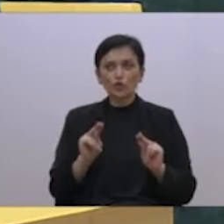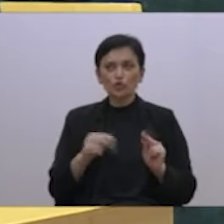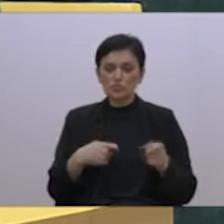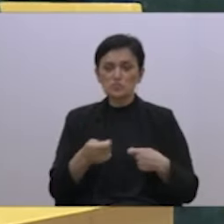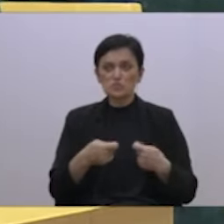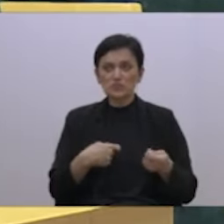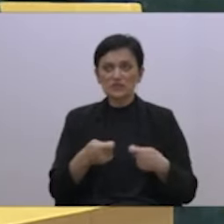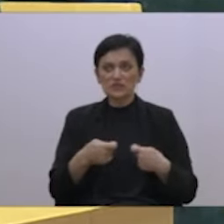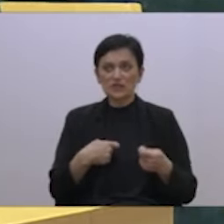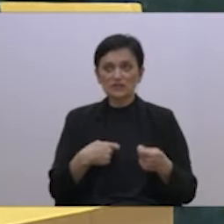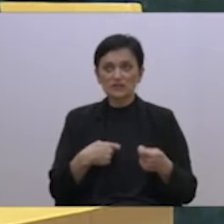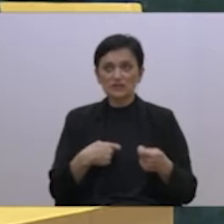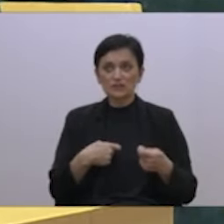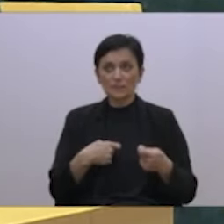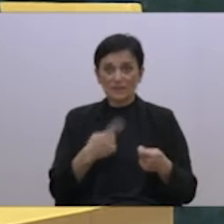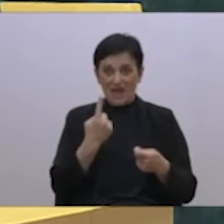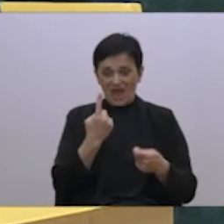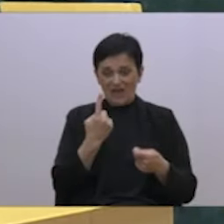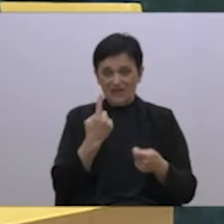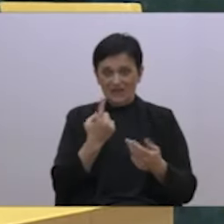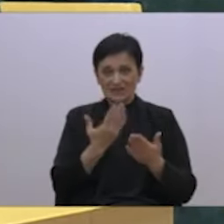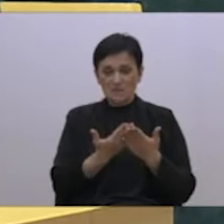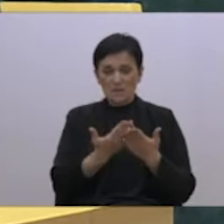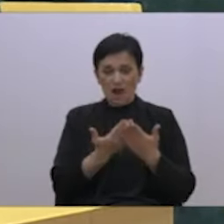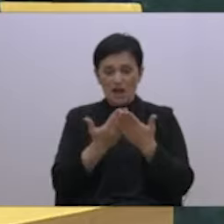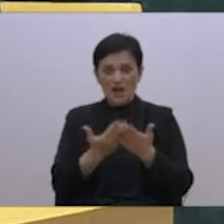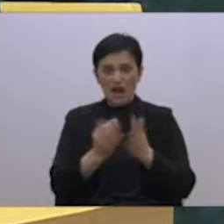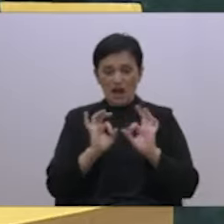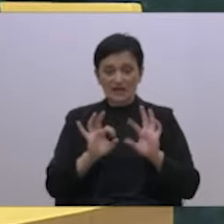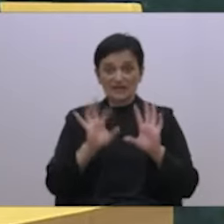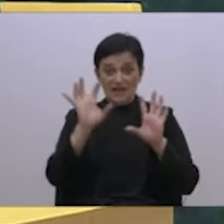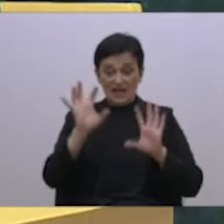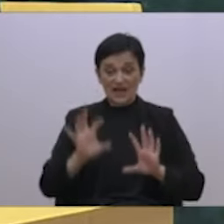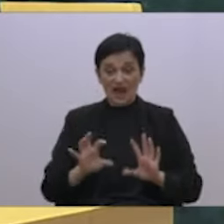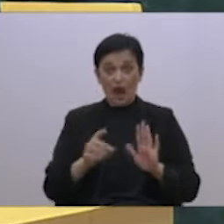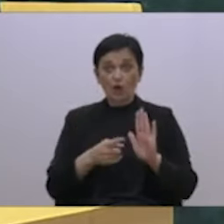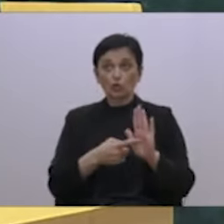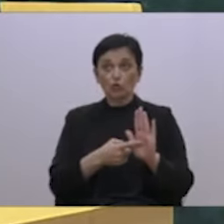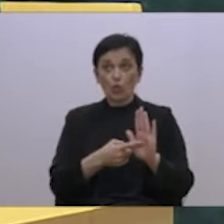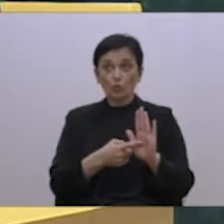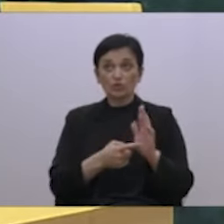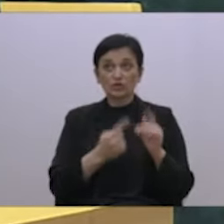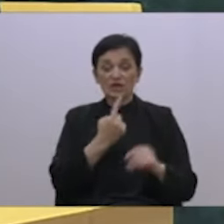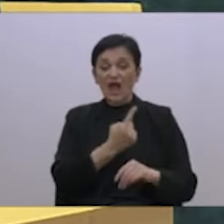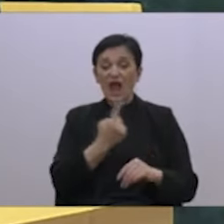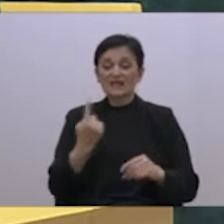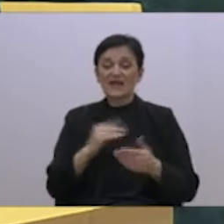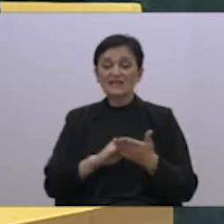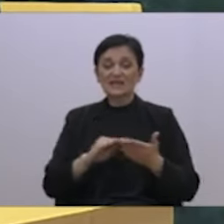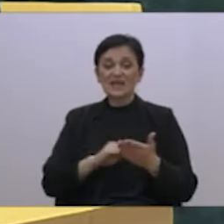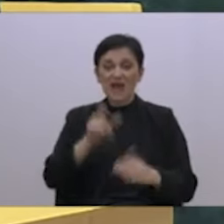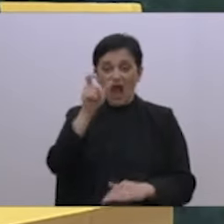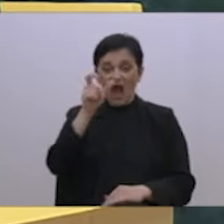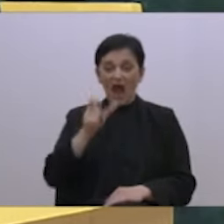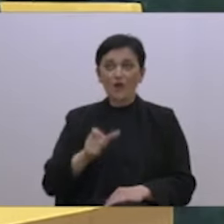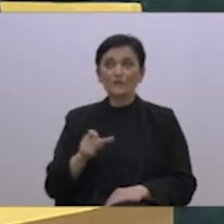ბიზნესს. მოგიყვათ ერთ მაგალითს ამ კანონის ერთ-ერთი ავტორის, ასე